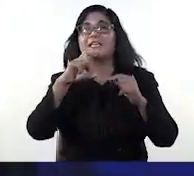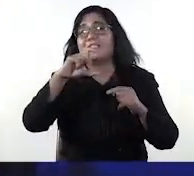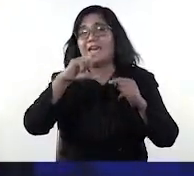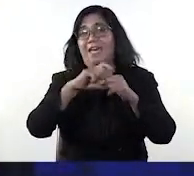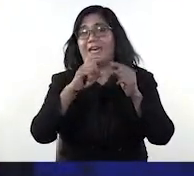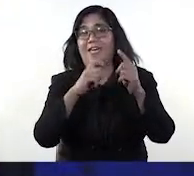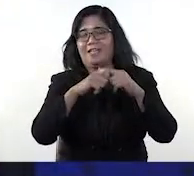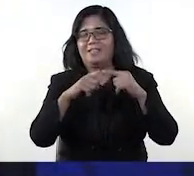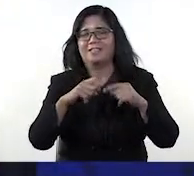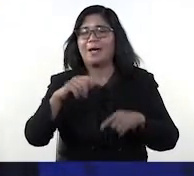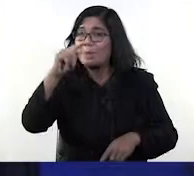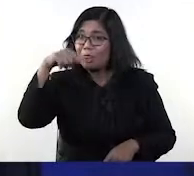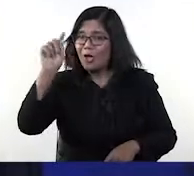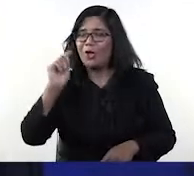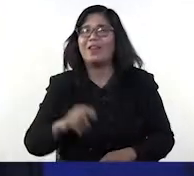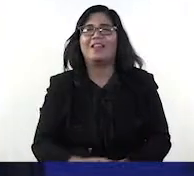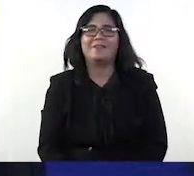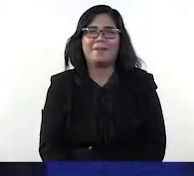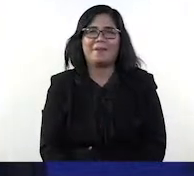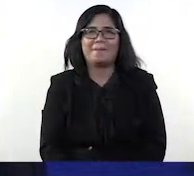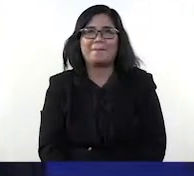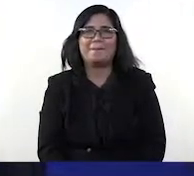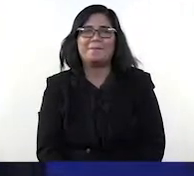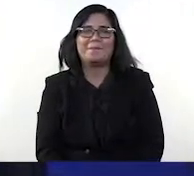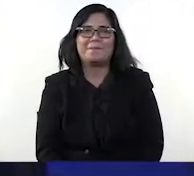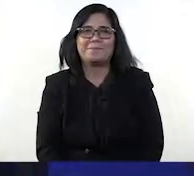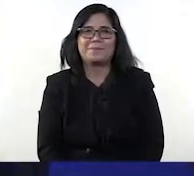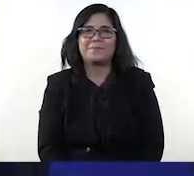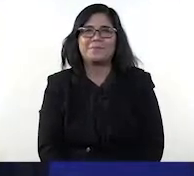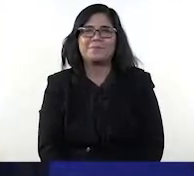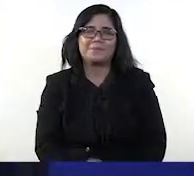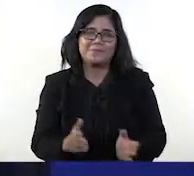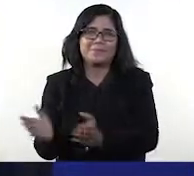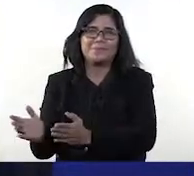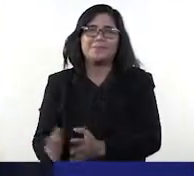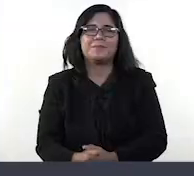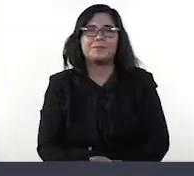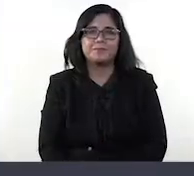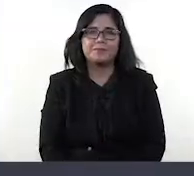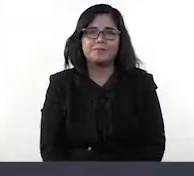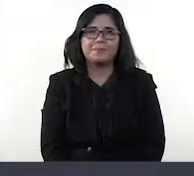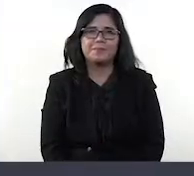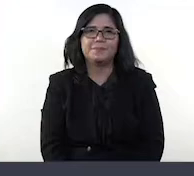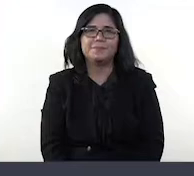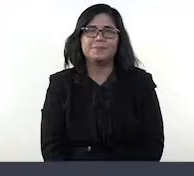Roh Kudus menuntun pada ketaatan cek Hah selanjutnya